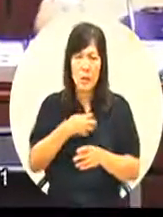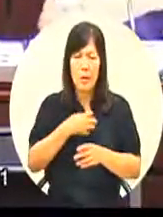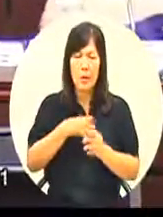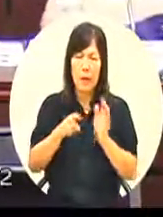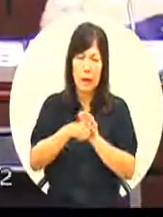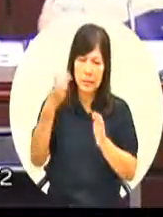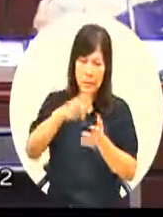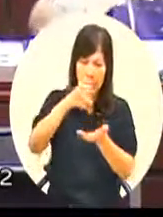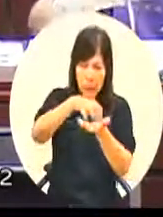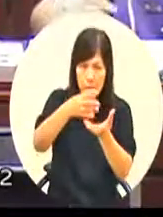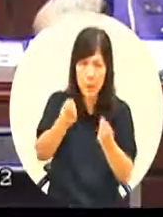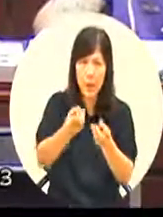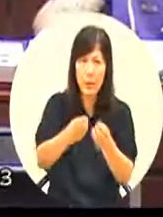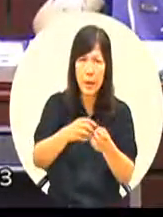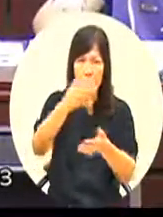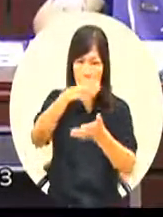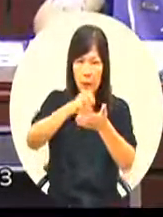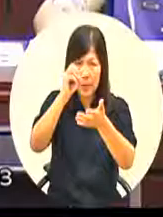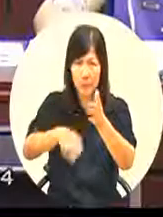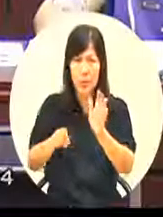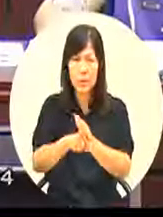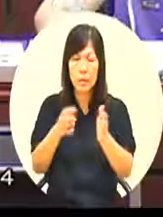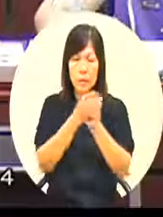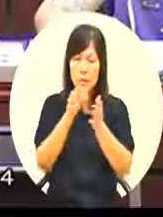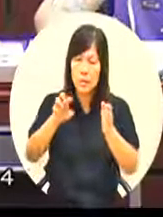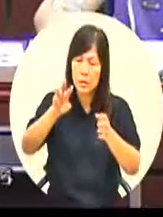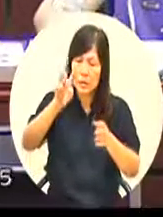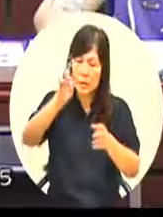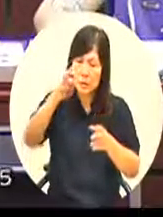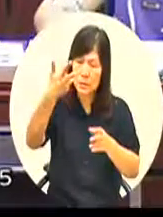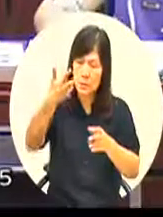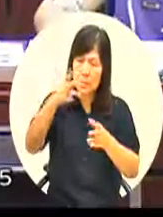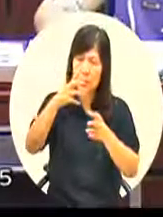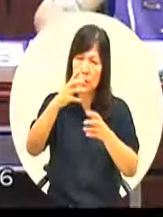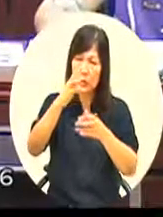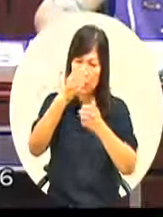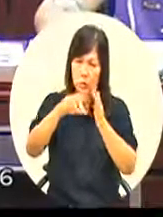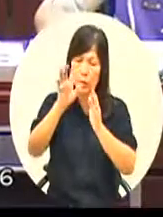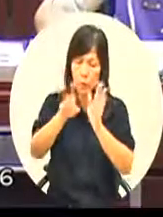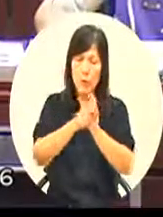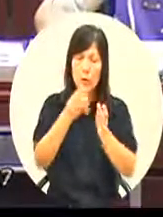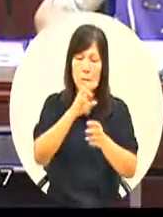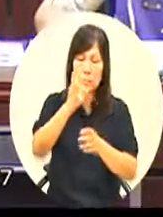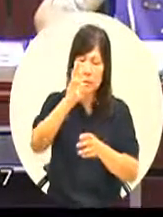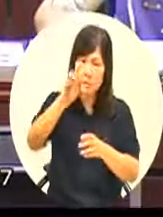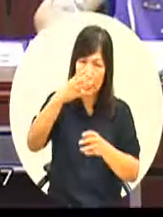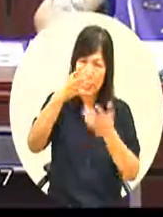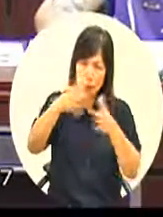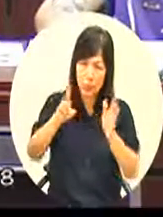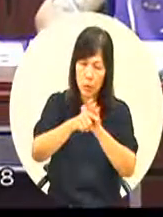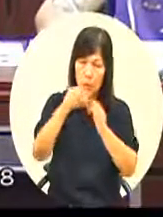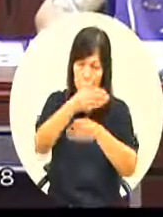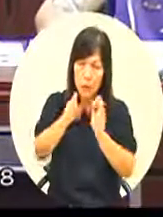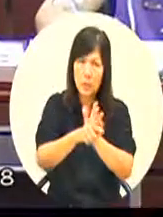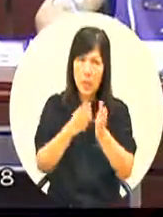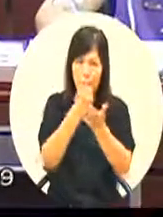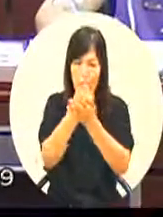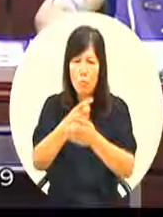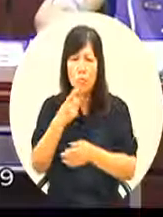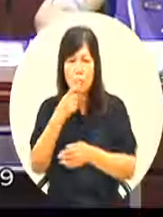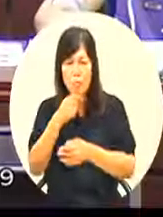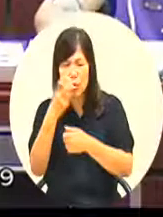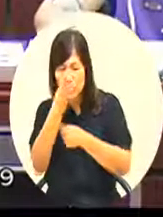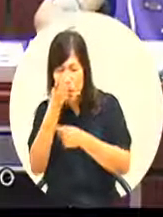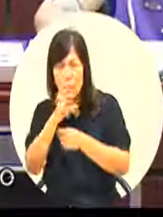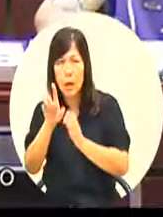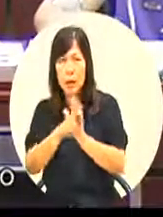照的，目前是有37个学校234间，但这个还是说一个比较松的查，并没有要学校做它